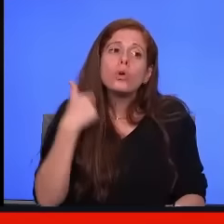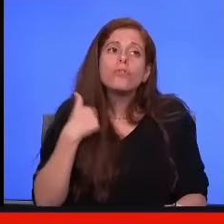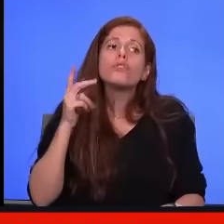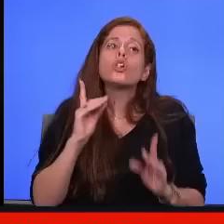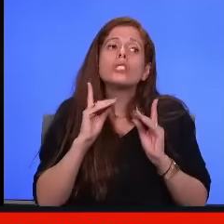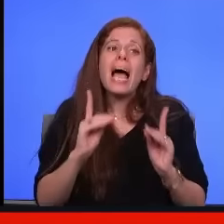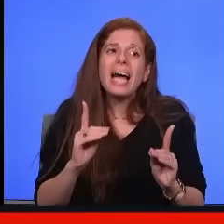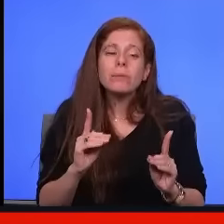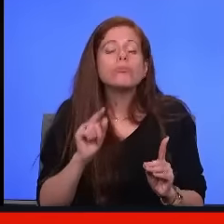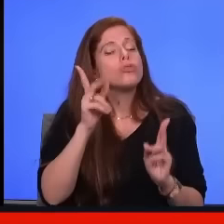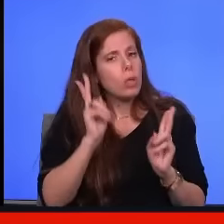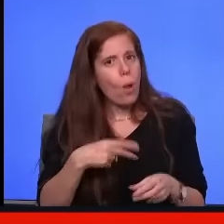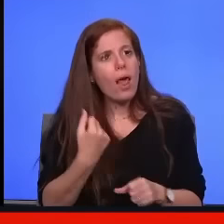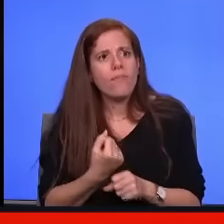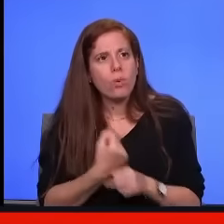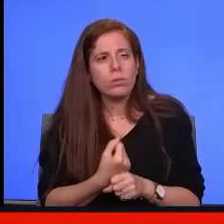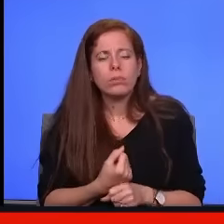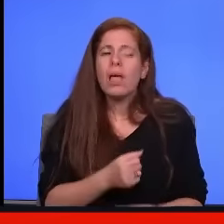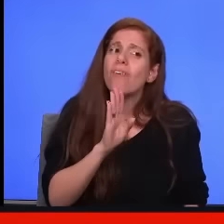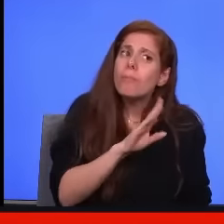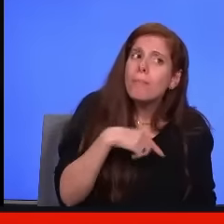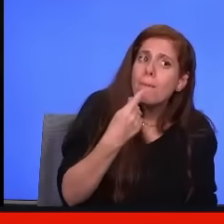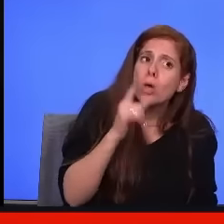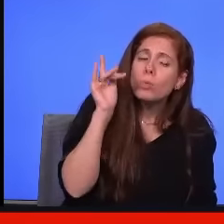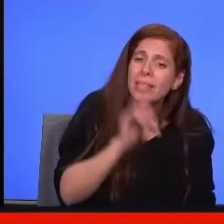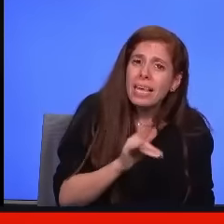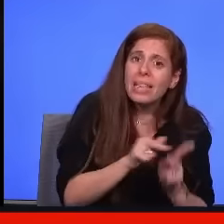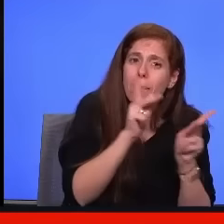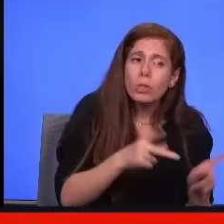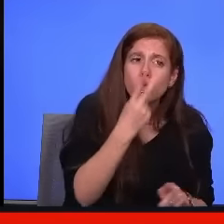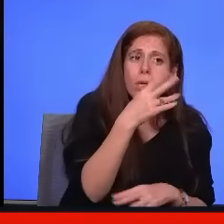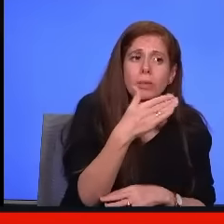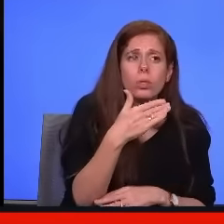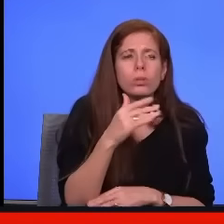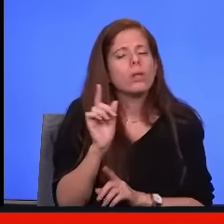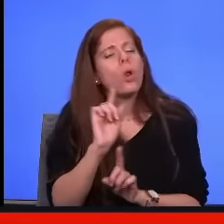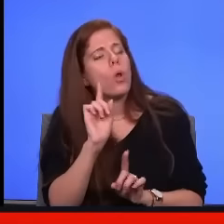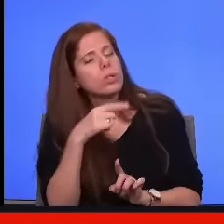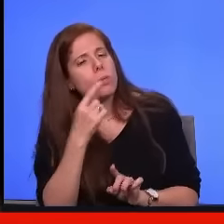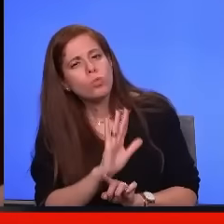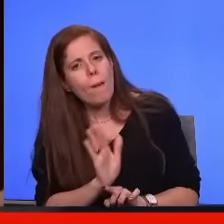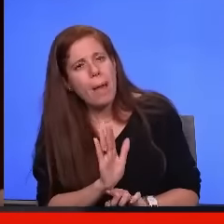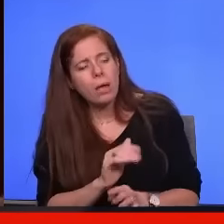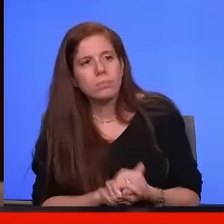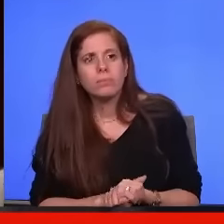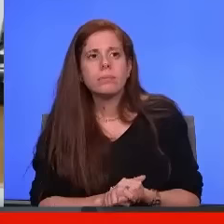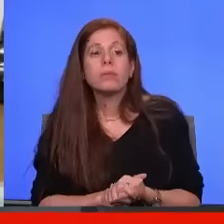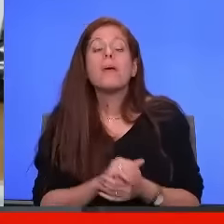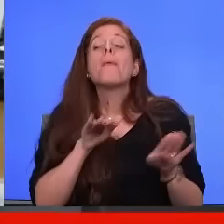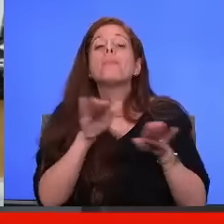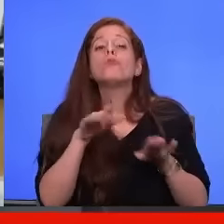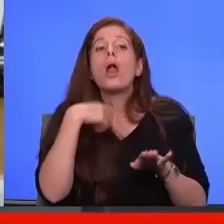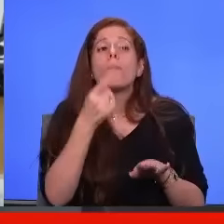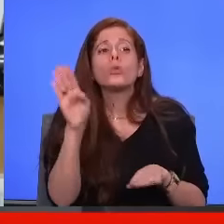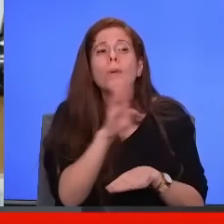ways in which this could work. But Bibi has said he's opposed. No, he didn't say no, he didn't say that. בממשל טענו שנתניהו